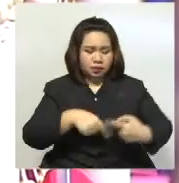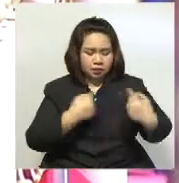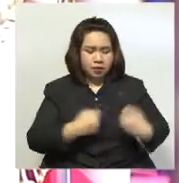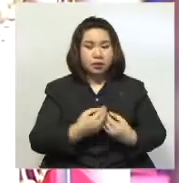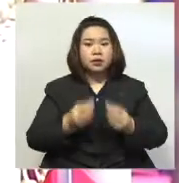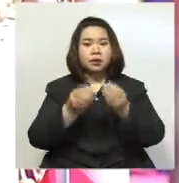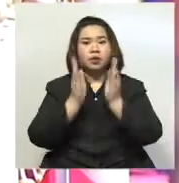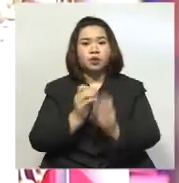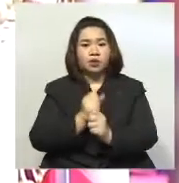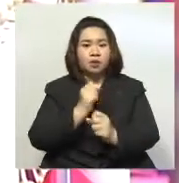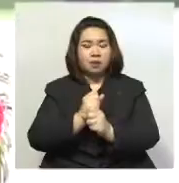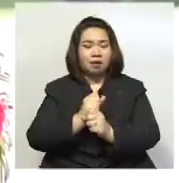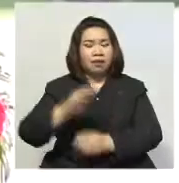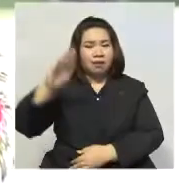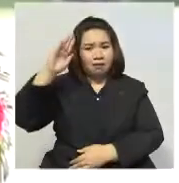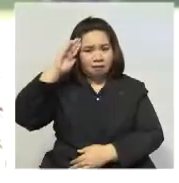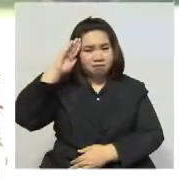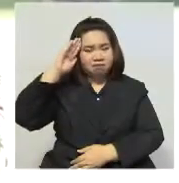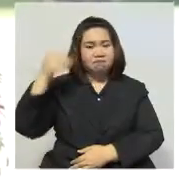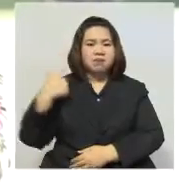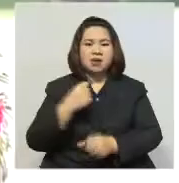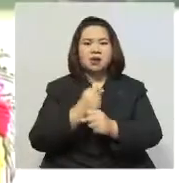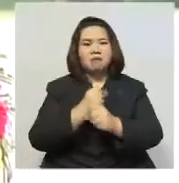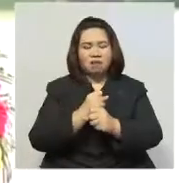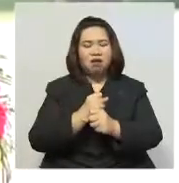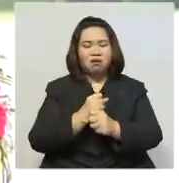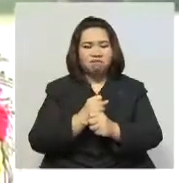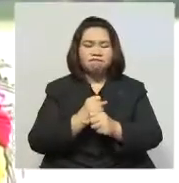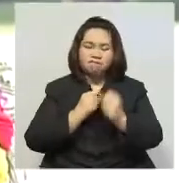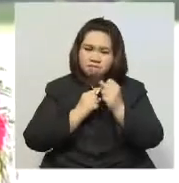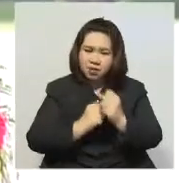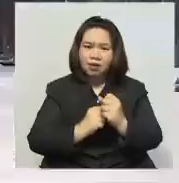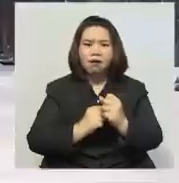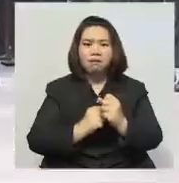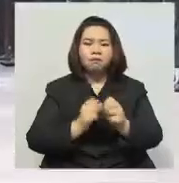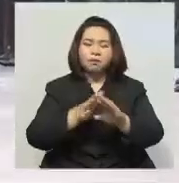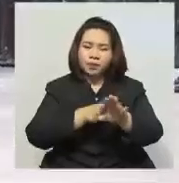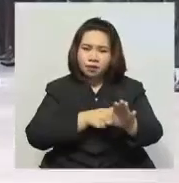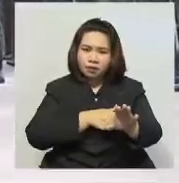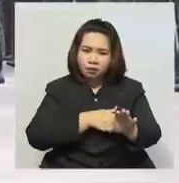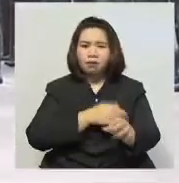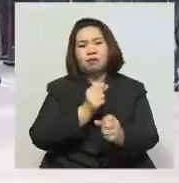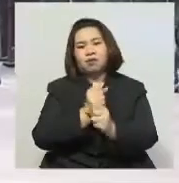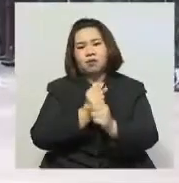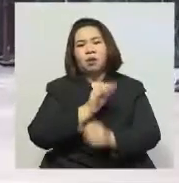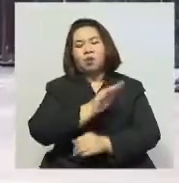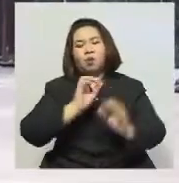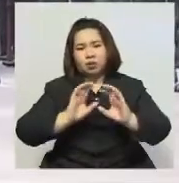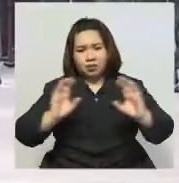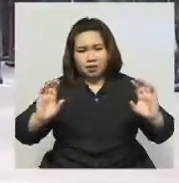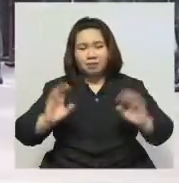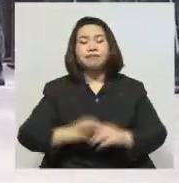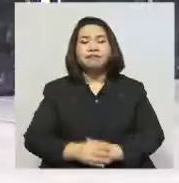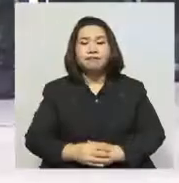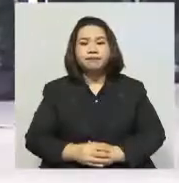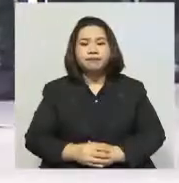จให้แก่นายทหารชั้นนายพลซึ่งได้ปฏิบัติหน้าที่ด้วยความวิริยะอุตสาหะตลอดระยะเวลาในการรับราชการทห